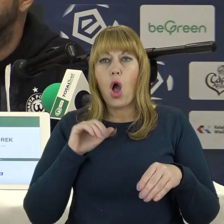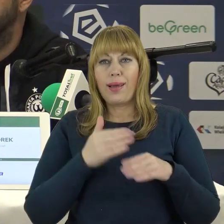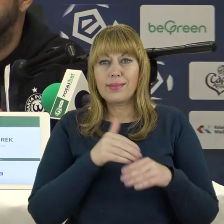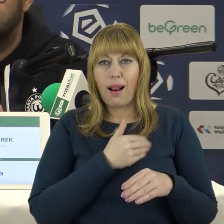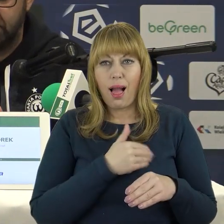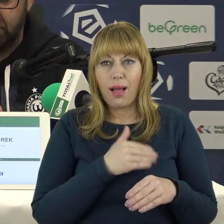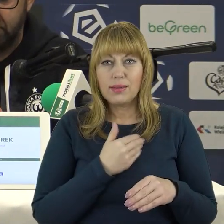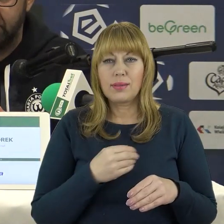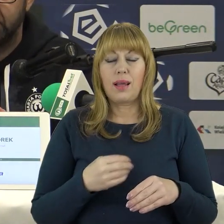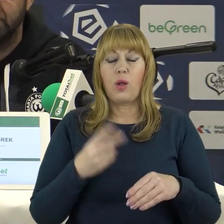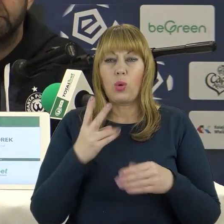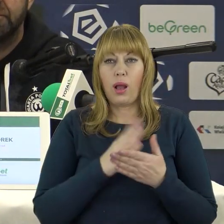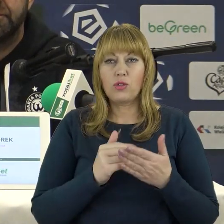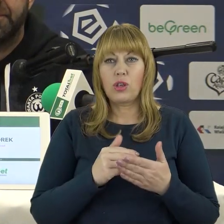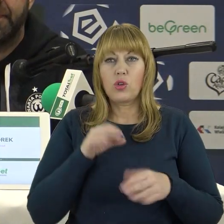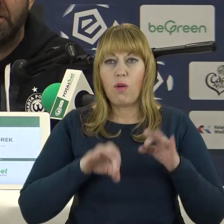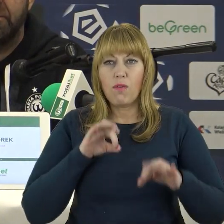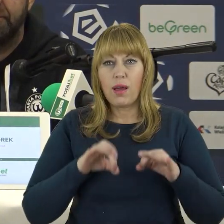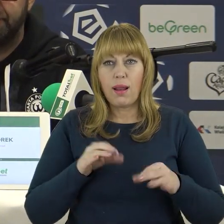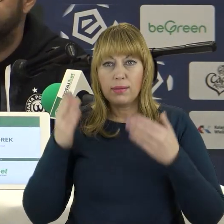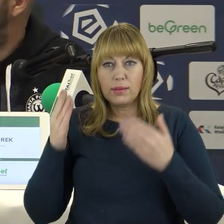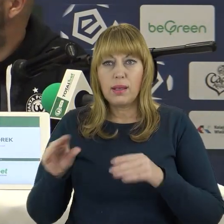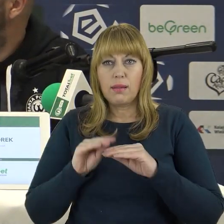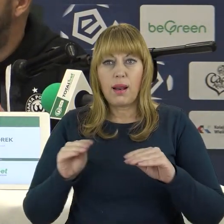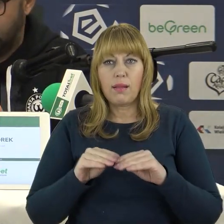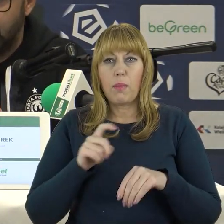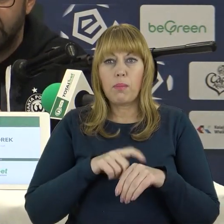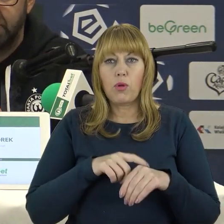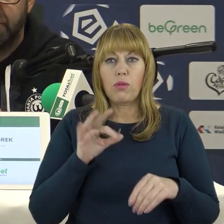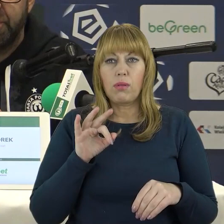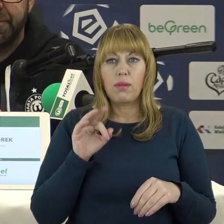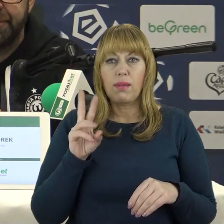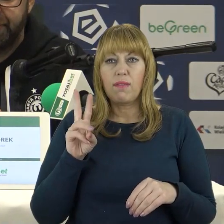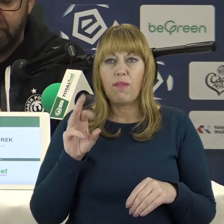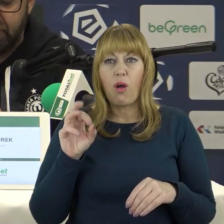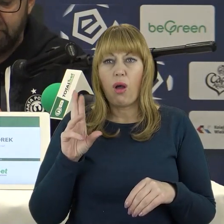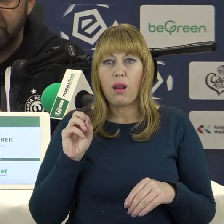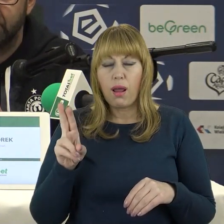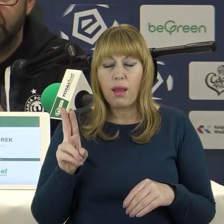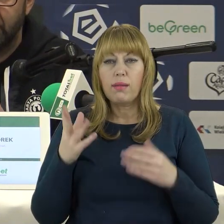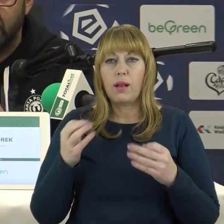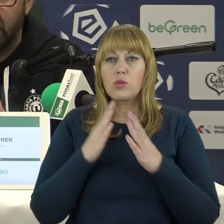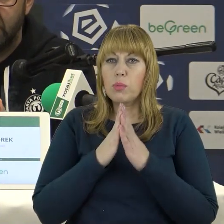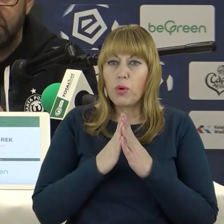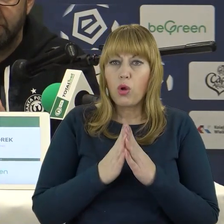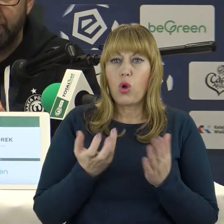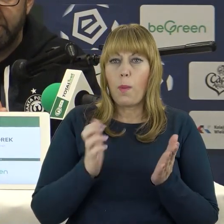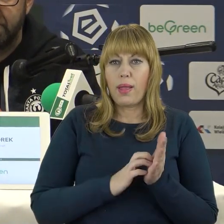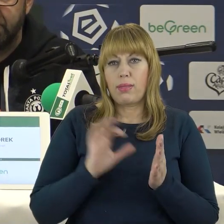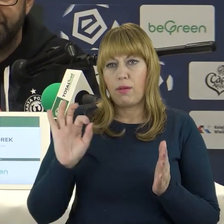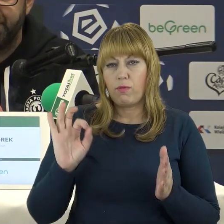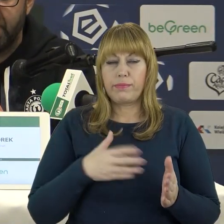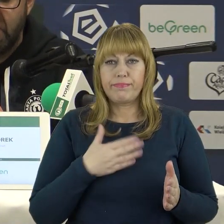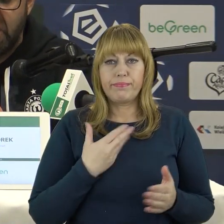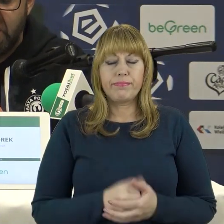Gościem drugiej części konferencji prasowej jest trener Warty Poznań, pan Piotr Tworek. Dzień dobry trenerze. I oddaję głos z prośbą o komentarz. Dzień dobry